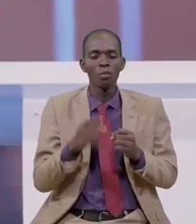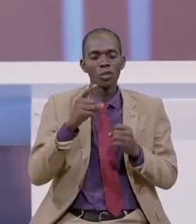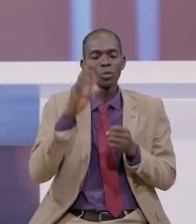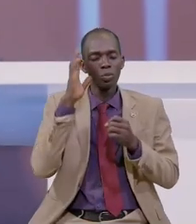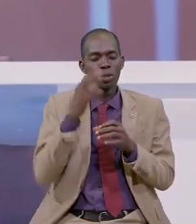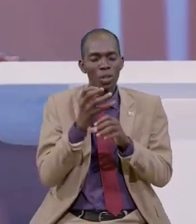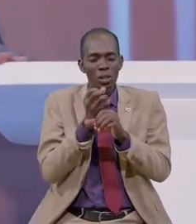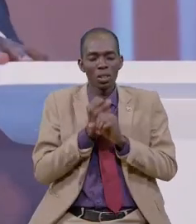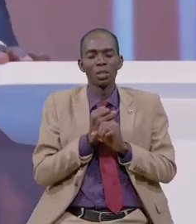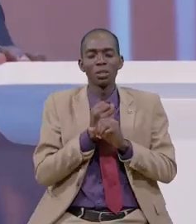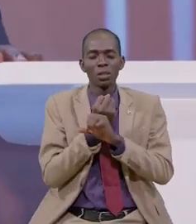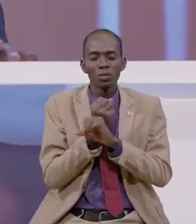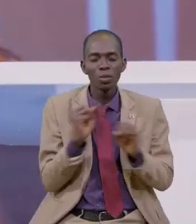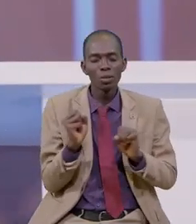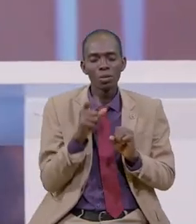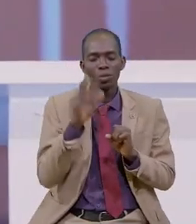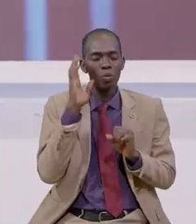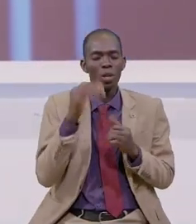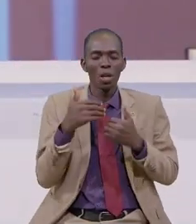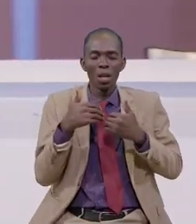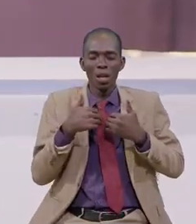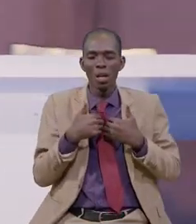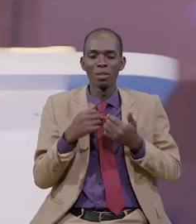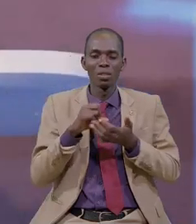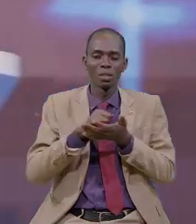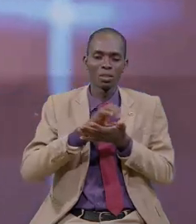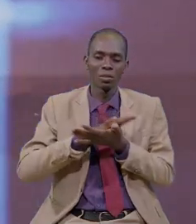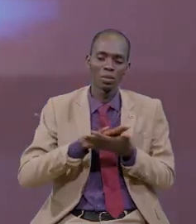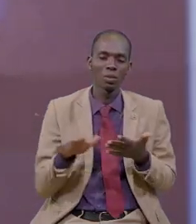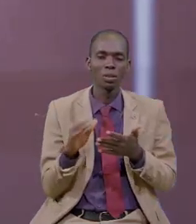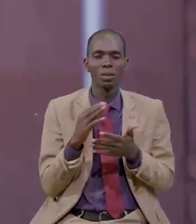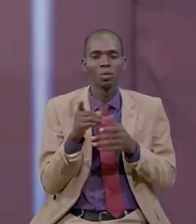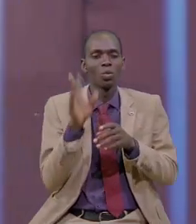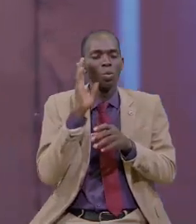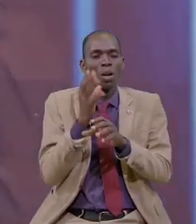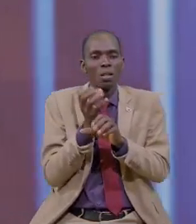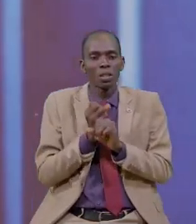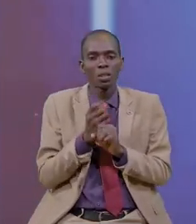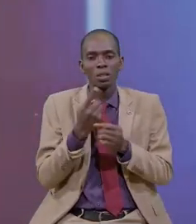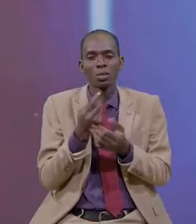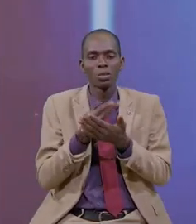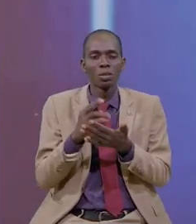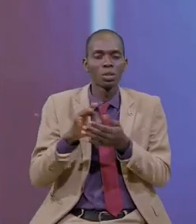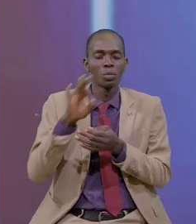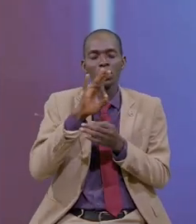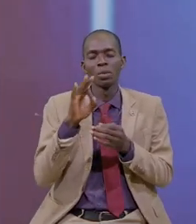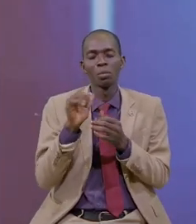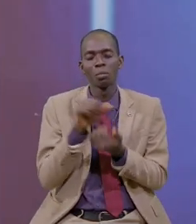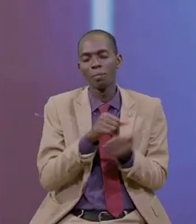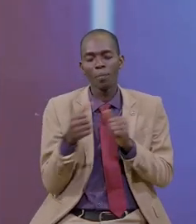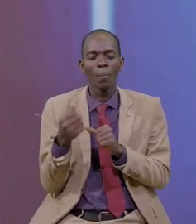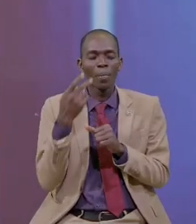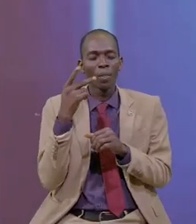Alors tu pourras avoir le baptême de l'esprit. Voyons ceci. Actes au chapitre 1, verset 8.